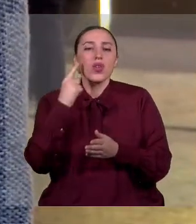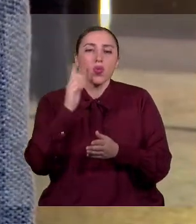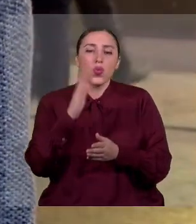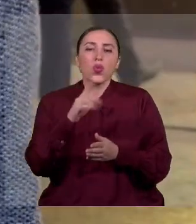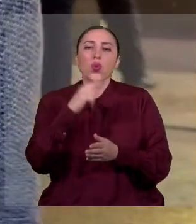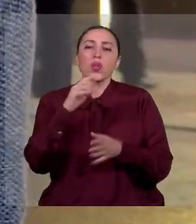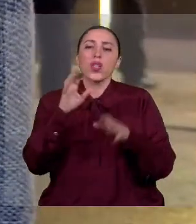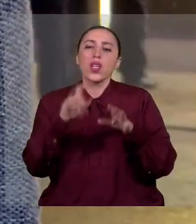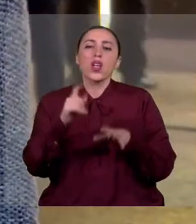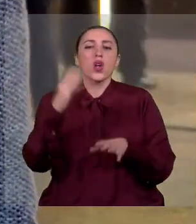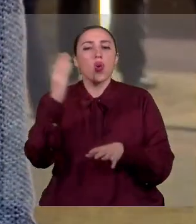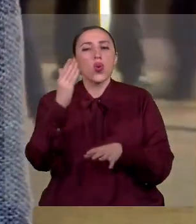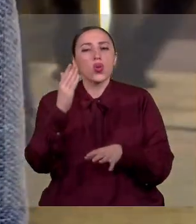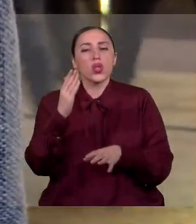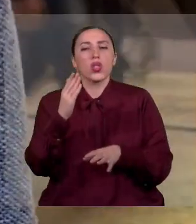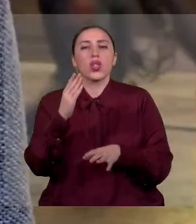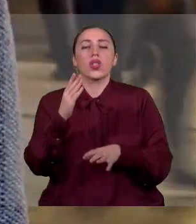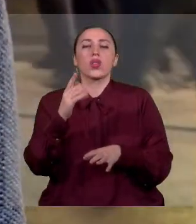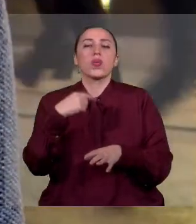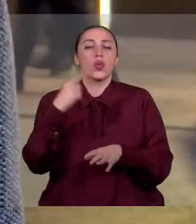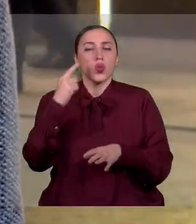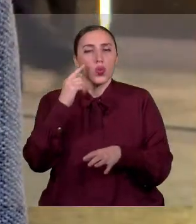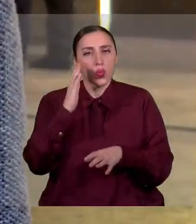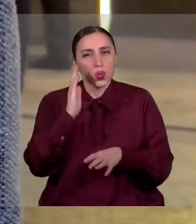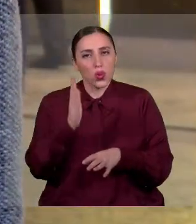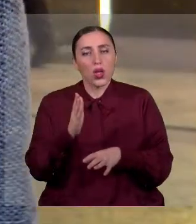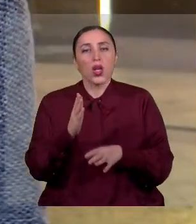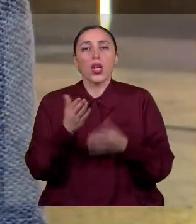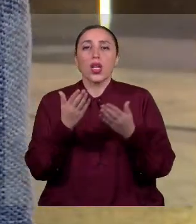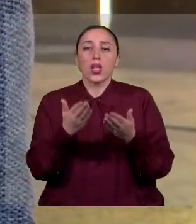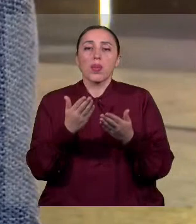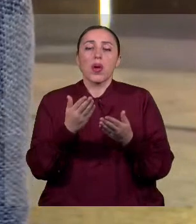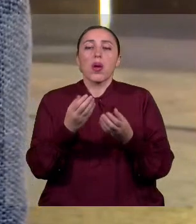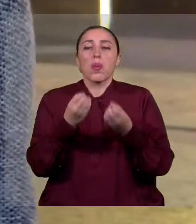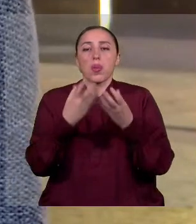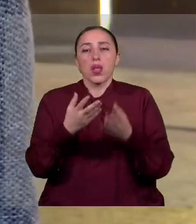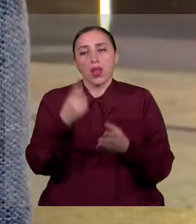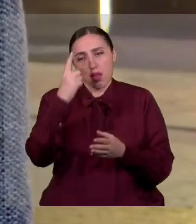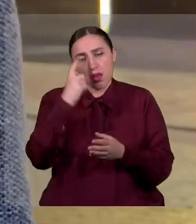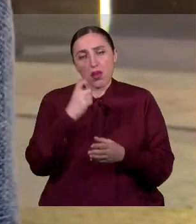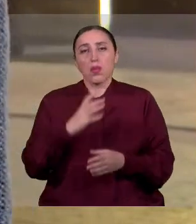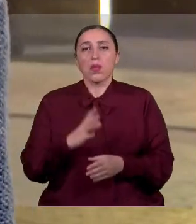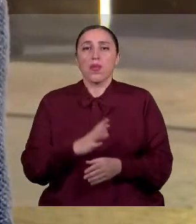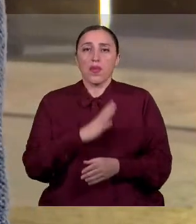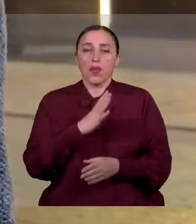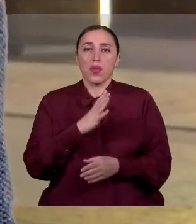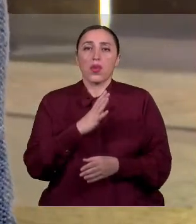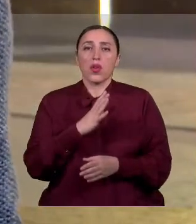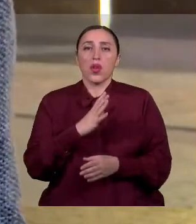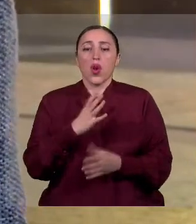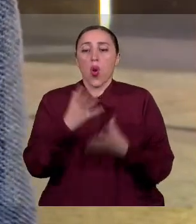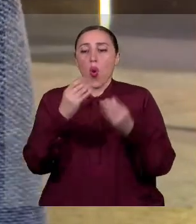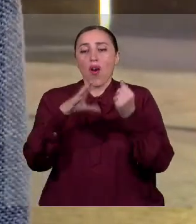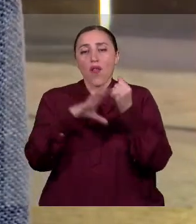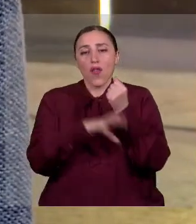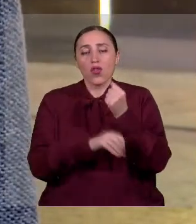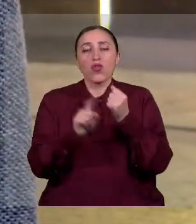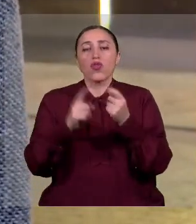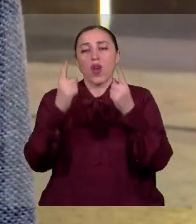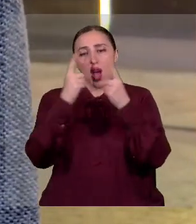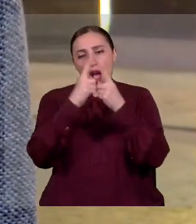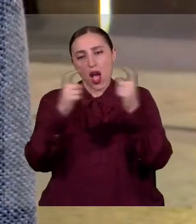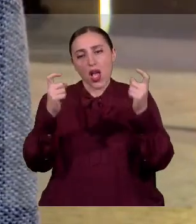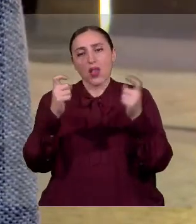Պուտինի խոսքից նաեւ, սակայն այս պահին մեզ միայն հաղորդել են, որ վերջում օրվա կլինի